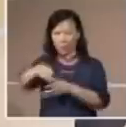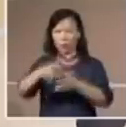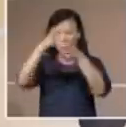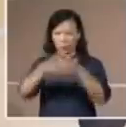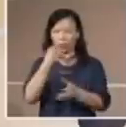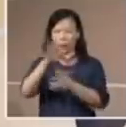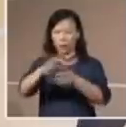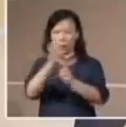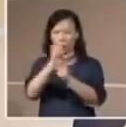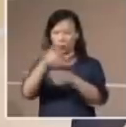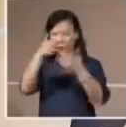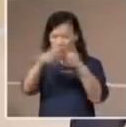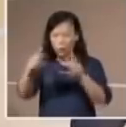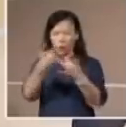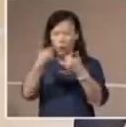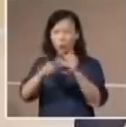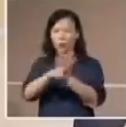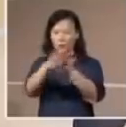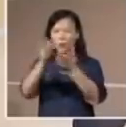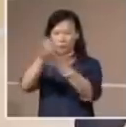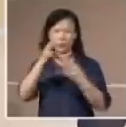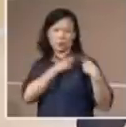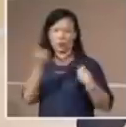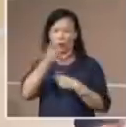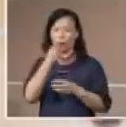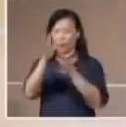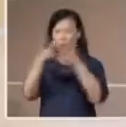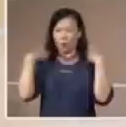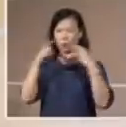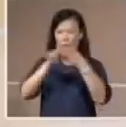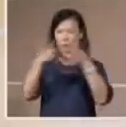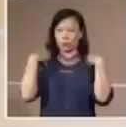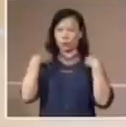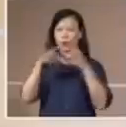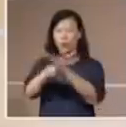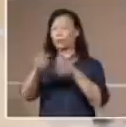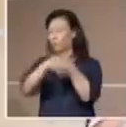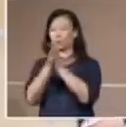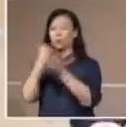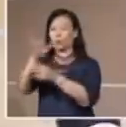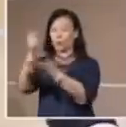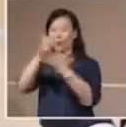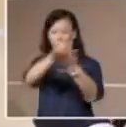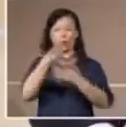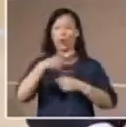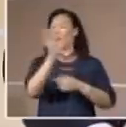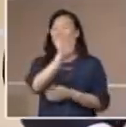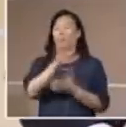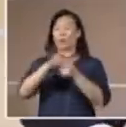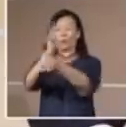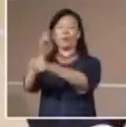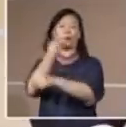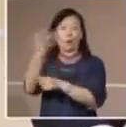对美国的工作委员会，哎，来呢，请东兄来做助理委员，委员拢伊去请了吼，我免插了吼，因为呢，伊人